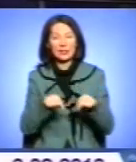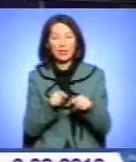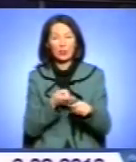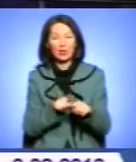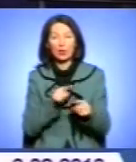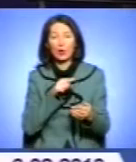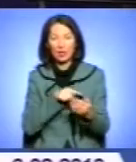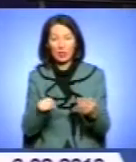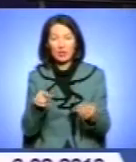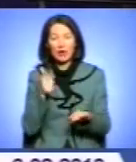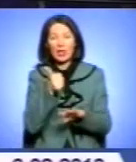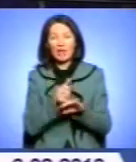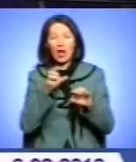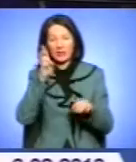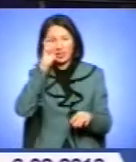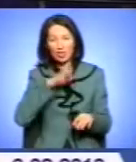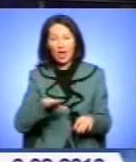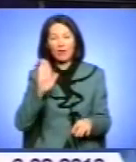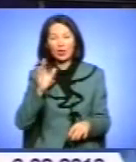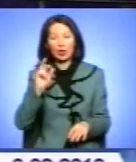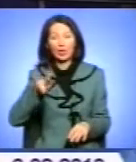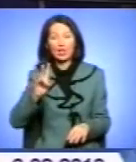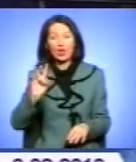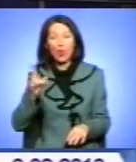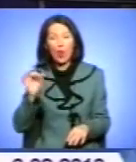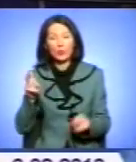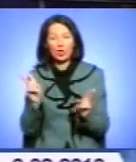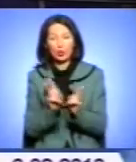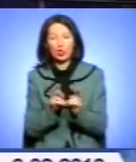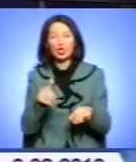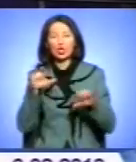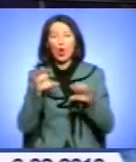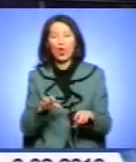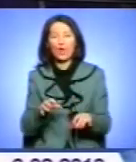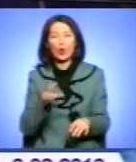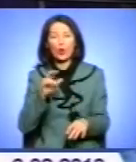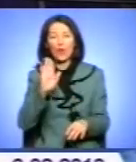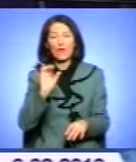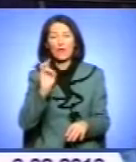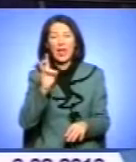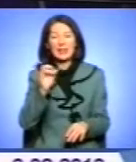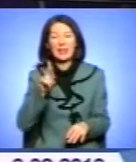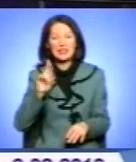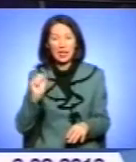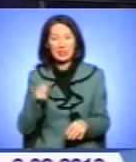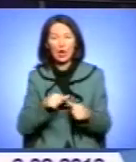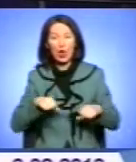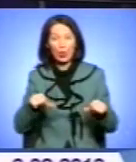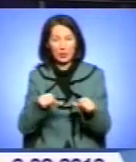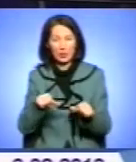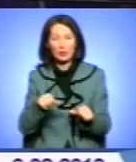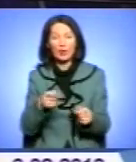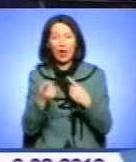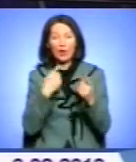глава держави Віктор Янукович під час зустрічі із головою Венеціанської комісії Джанні Буккікіо. Говорили про оновлений